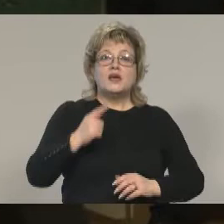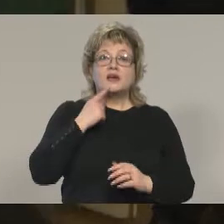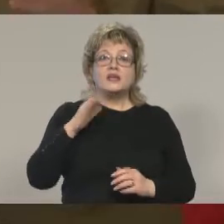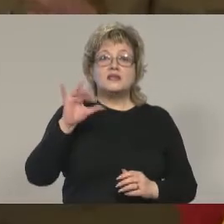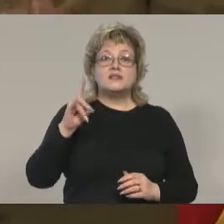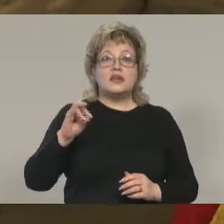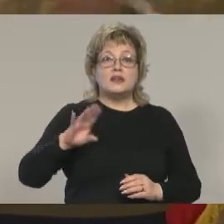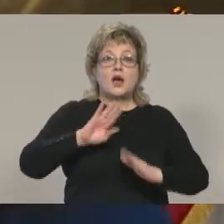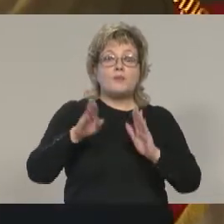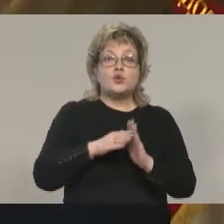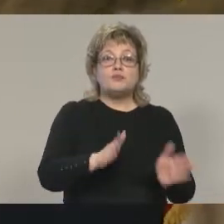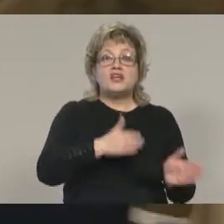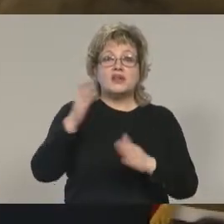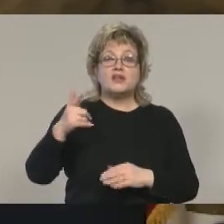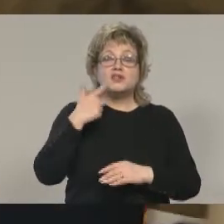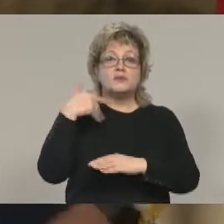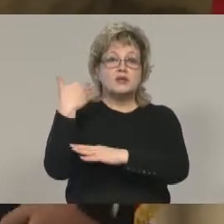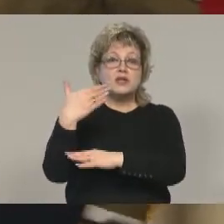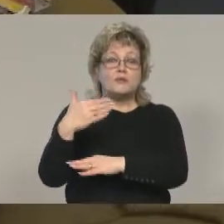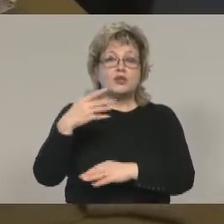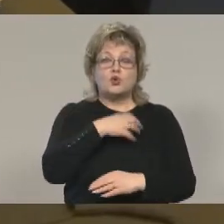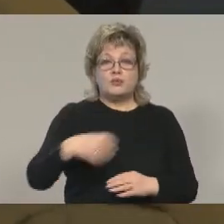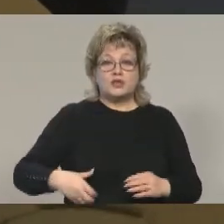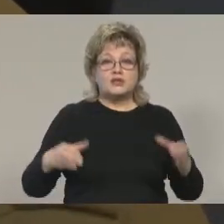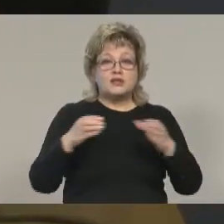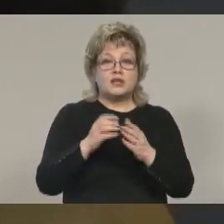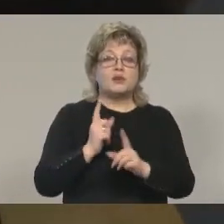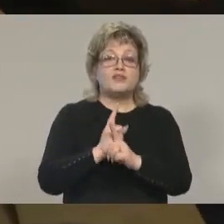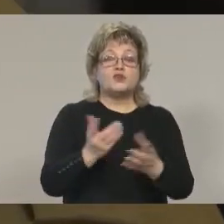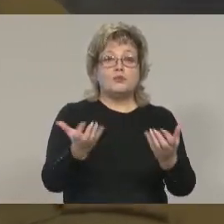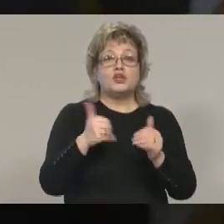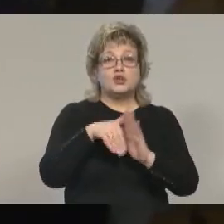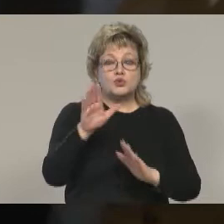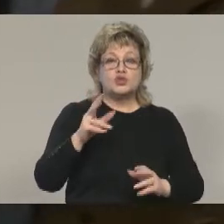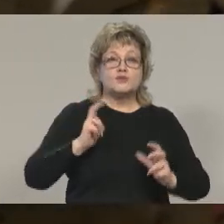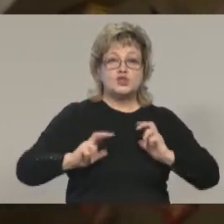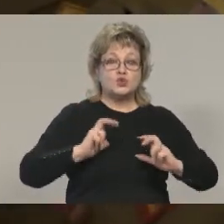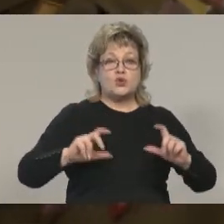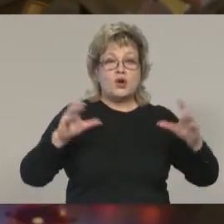Красная стрела под переходящим знаменем губернатора. Отряд проводников признан лучшим студотрядом области.